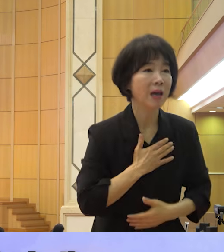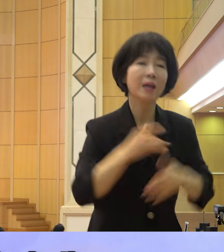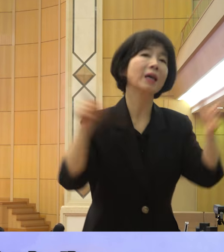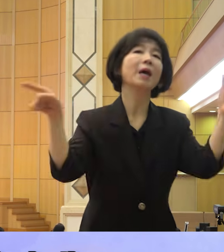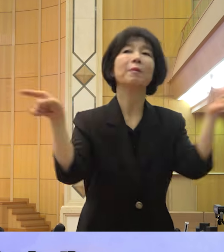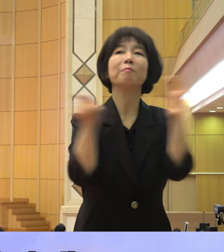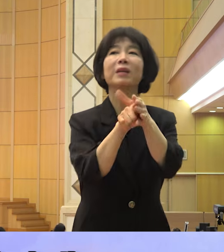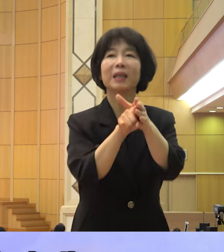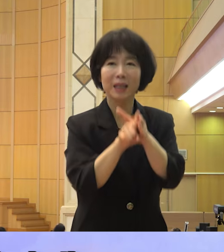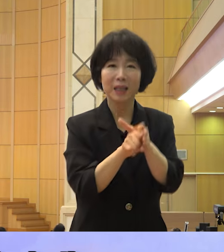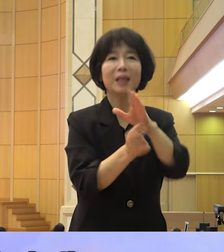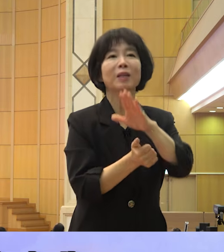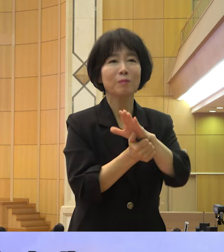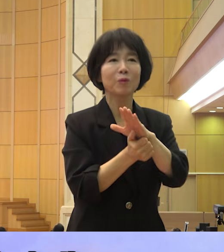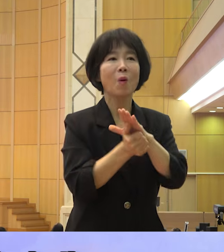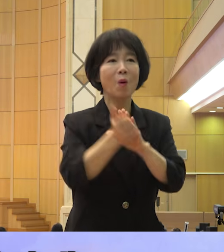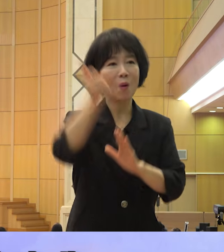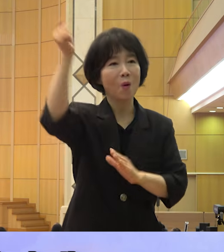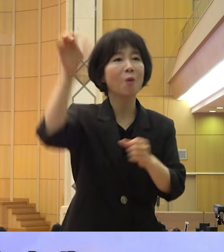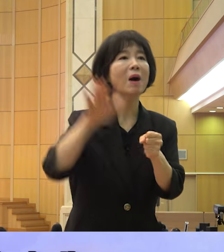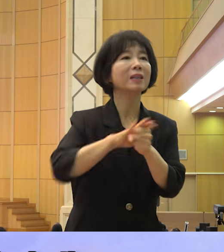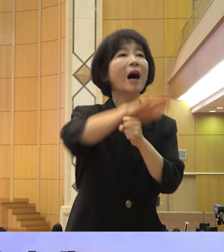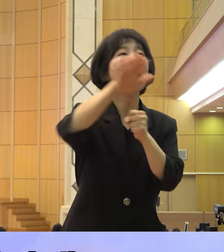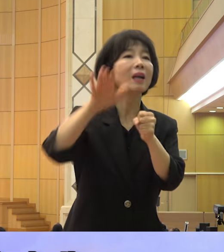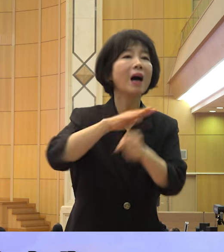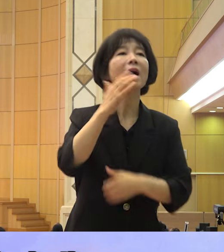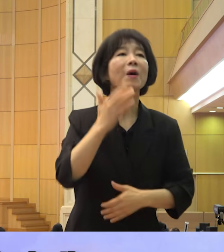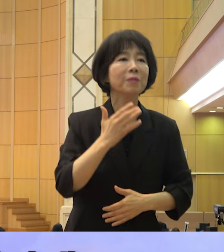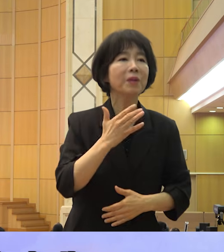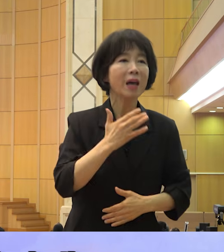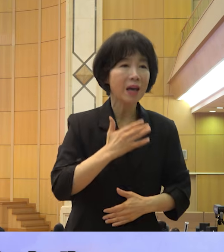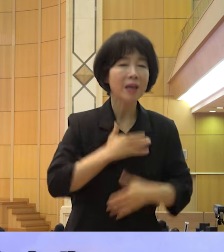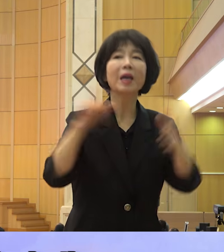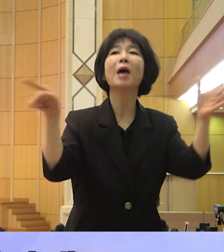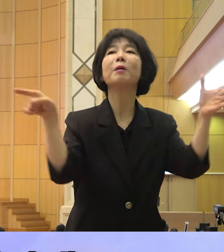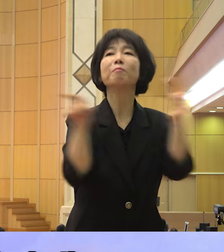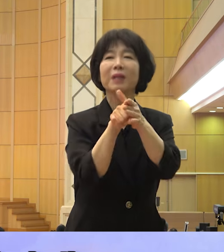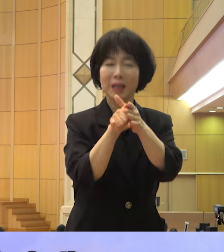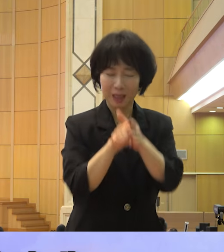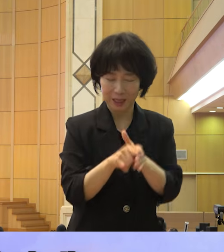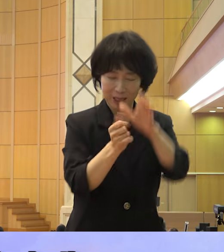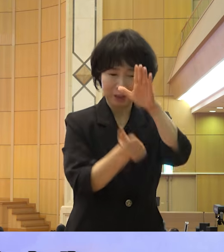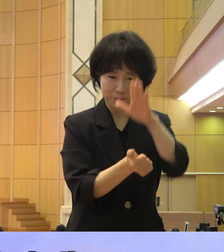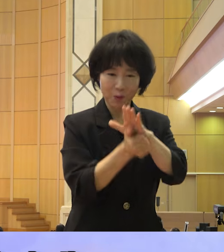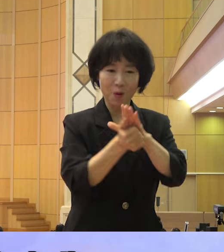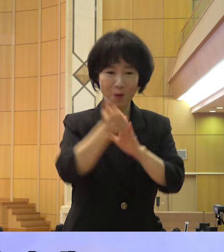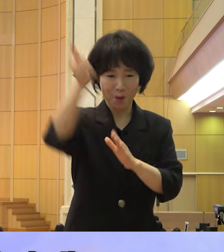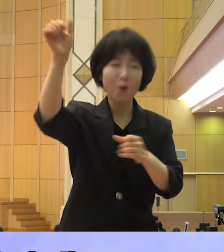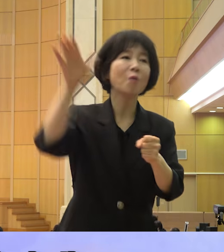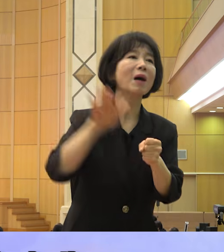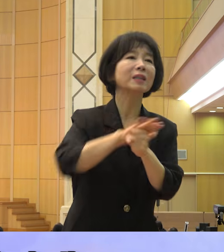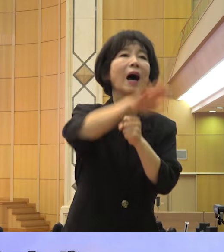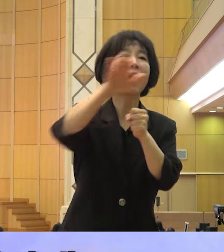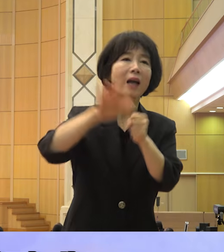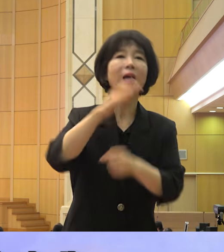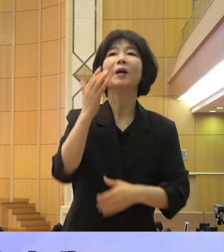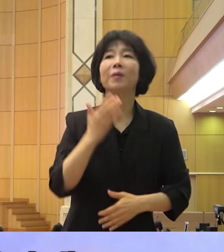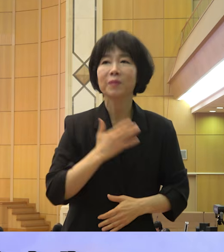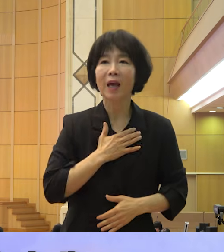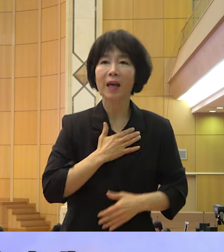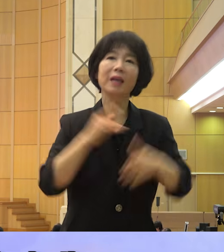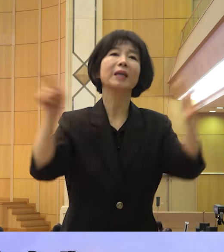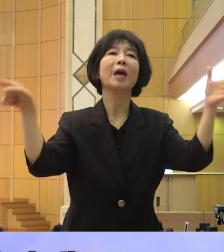할렐루야. 내게 믿음 소망 사랑, 내게 믿음 소망